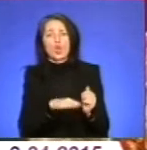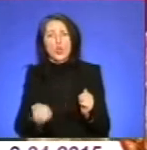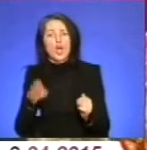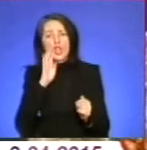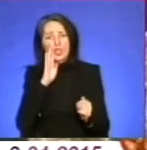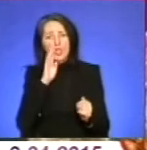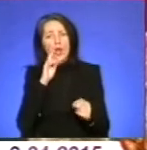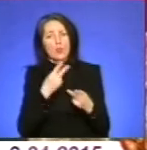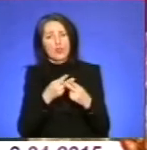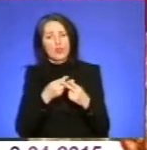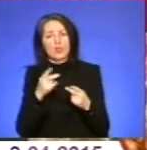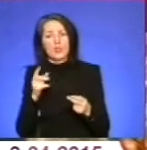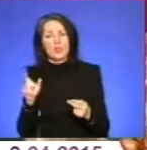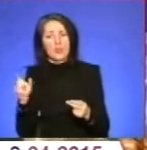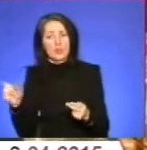жінкам-тюремщикам.